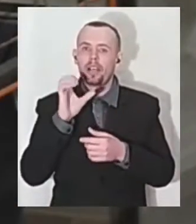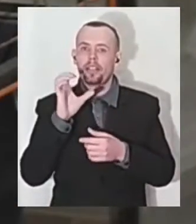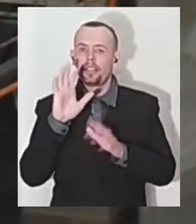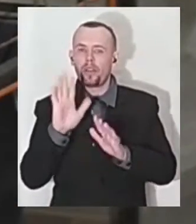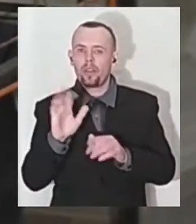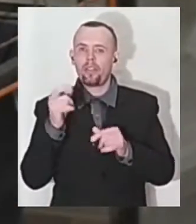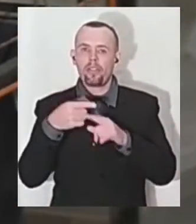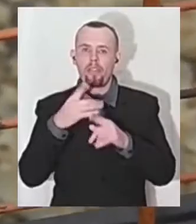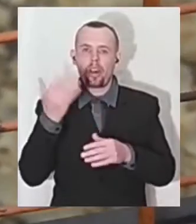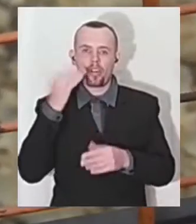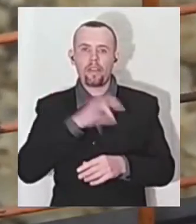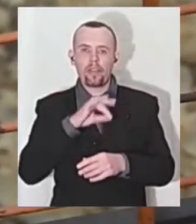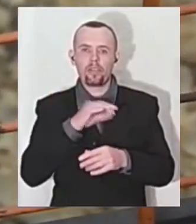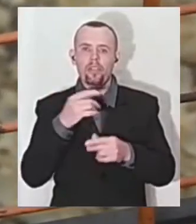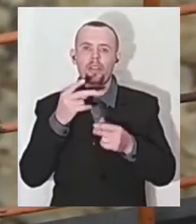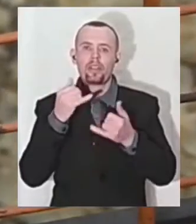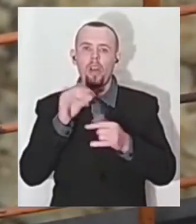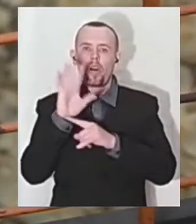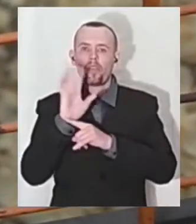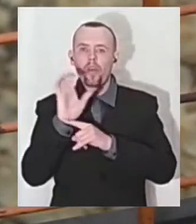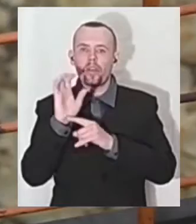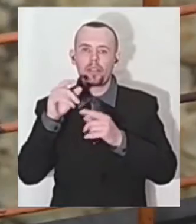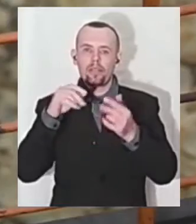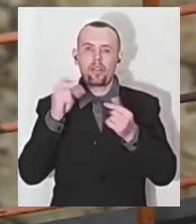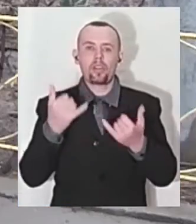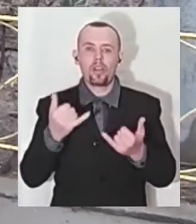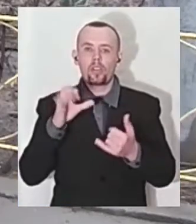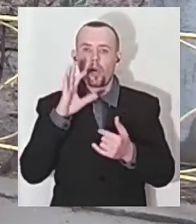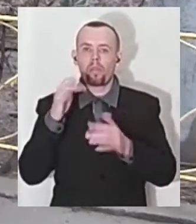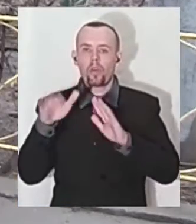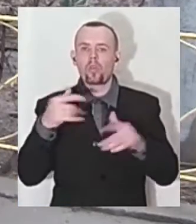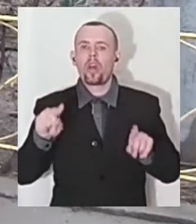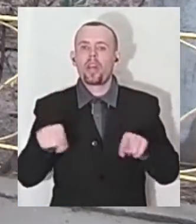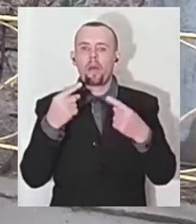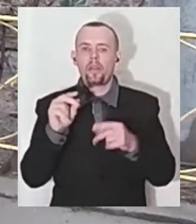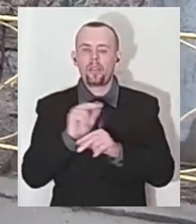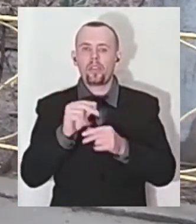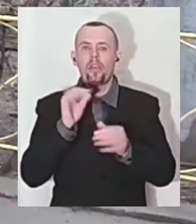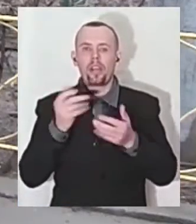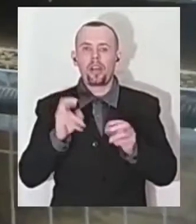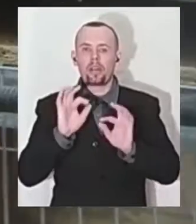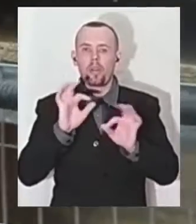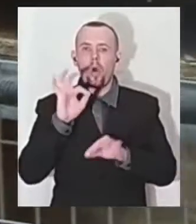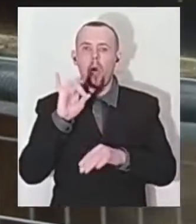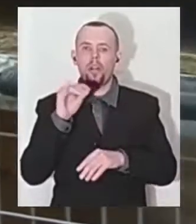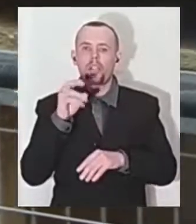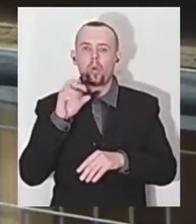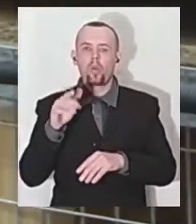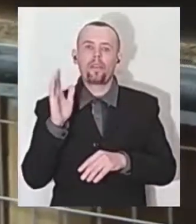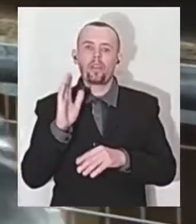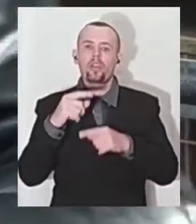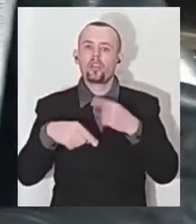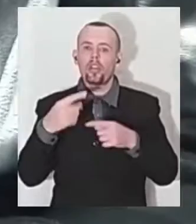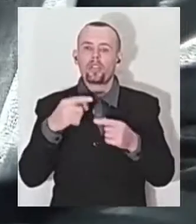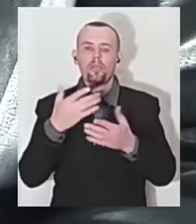як модели для фото з перехожими. Наразі сови проходять реабілітацію. Як розповів орнітолог Віктор Пілюга, через потерте пір'я видно, що